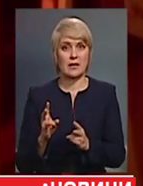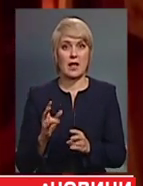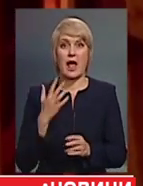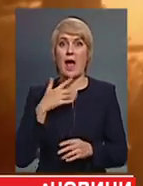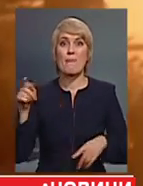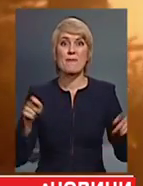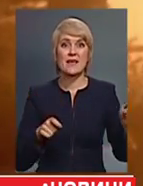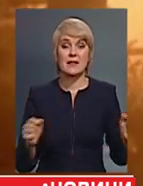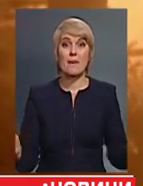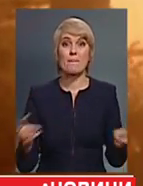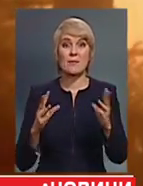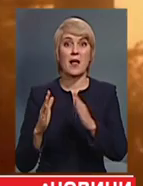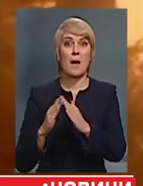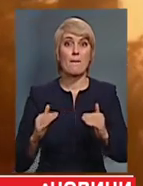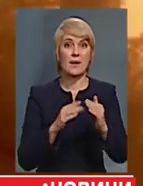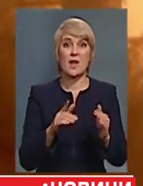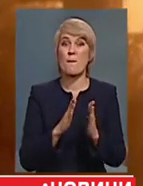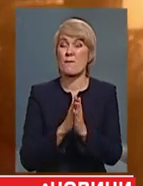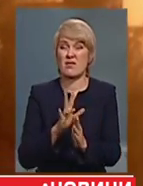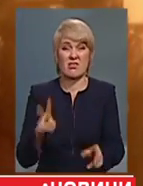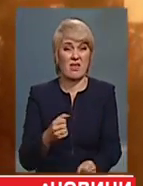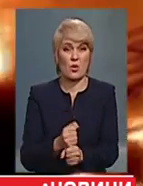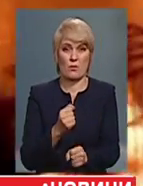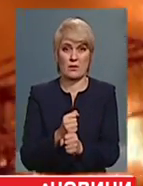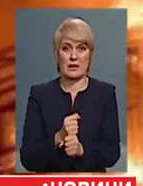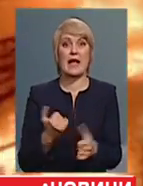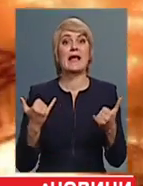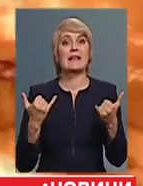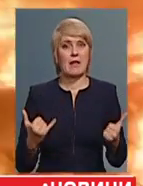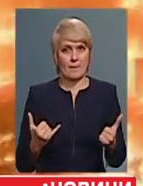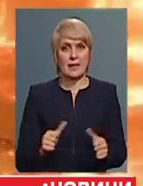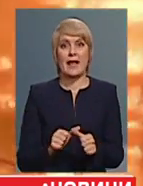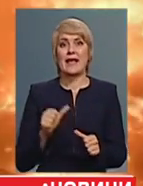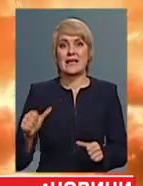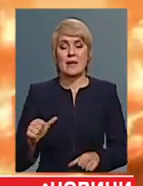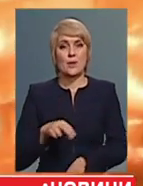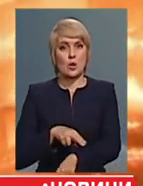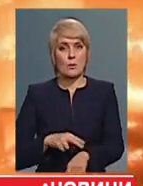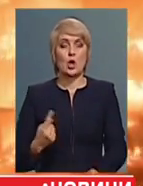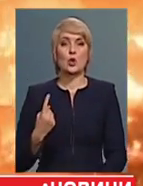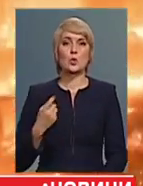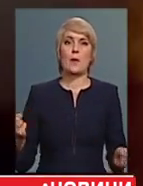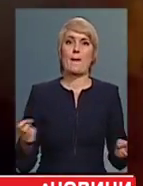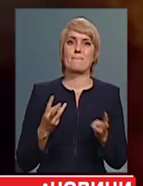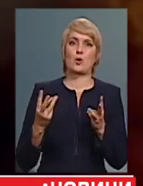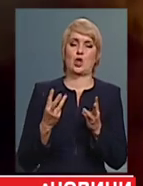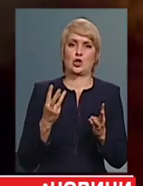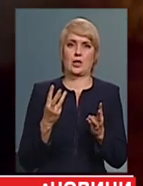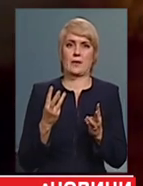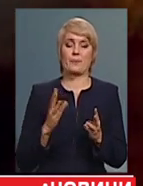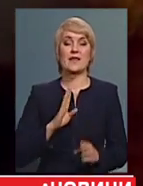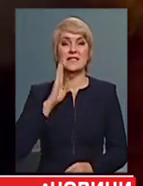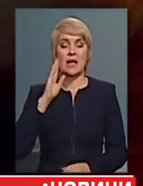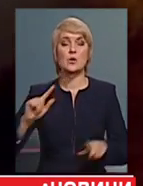заклики цього не робити. Тож тепер біля табору, крім жандармів, чергують ще й пожежники. Зранку у Кале поновили евакуацію